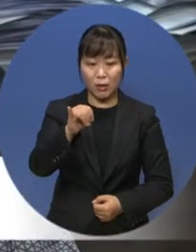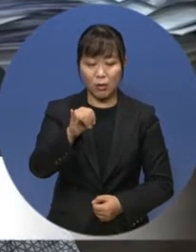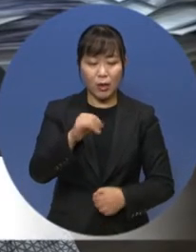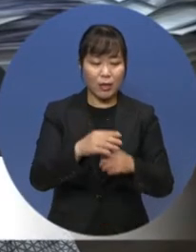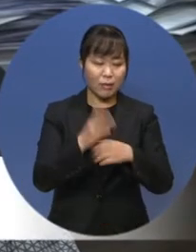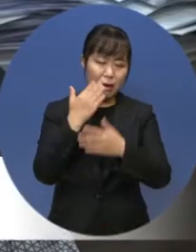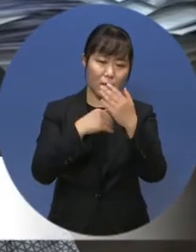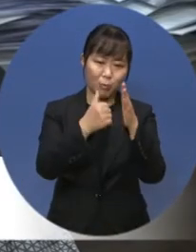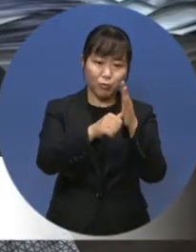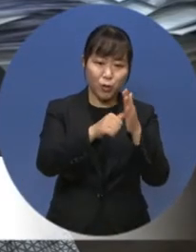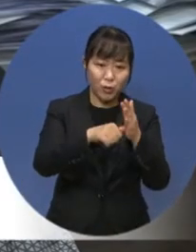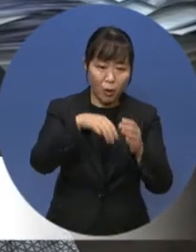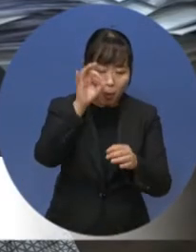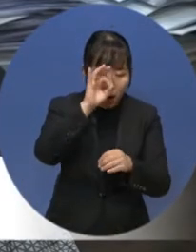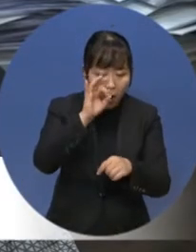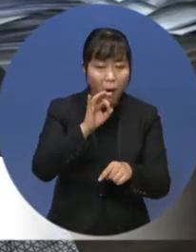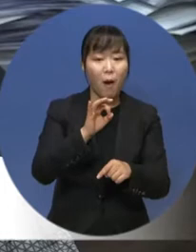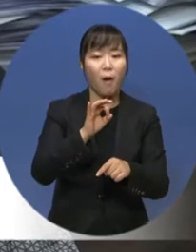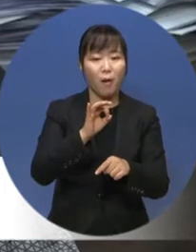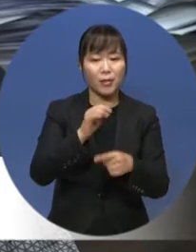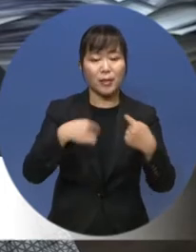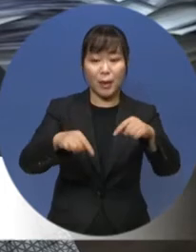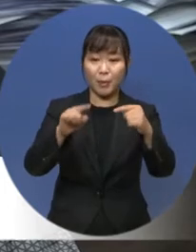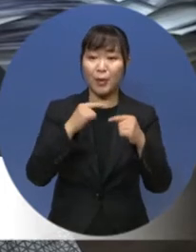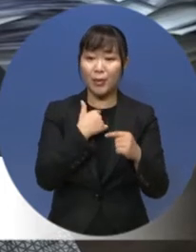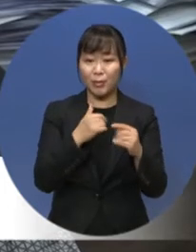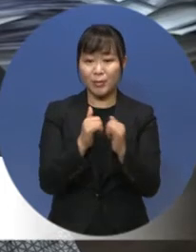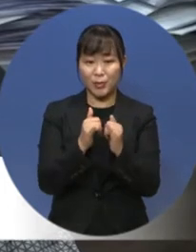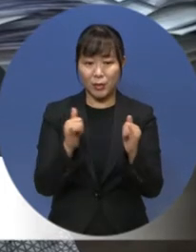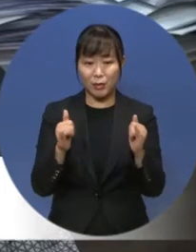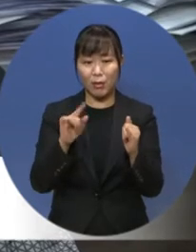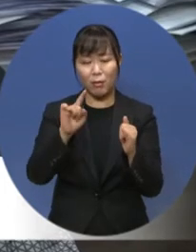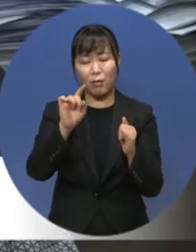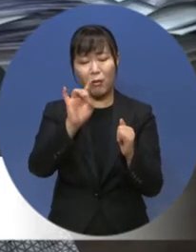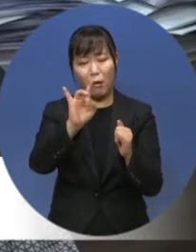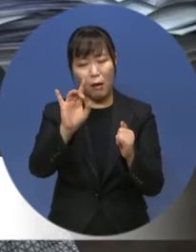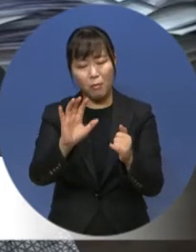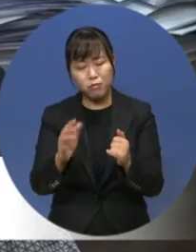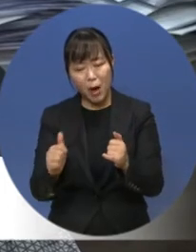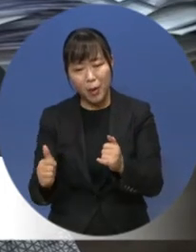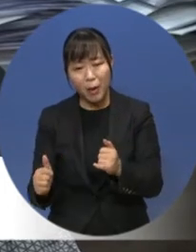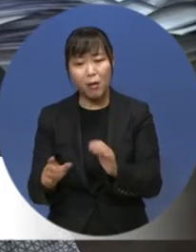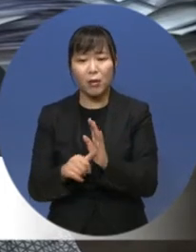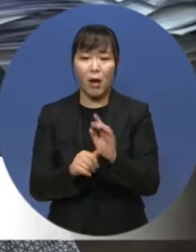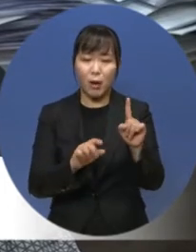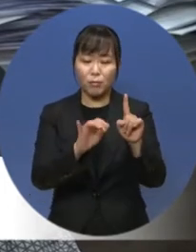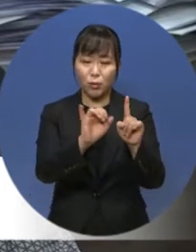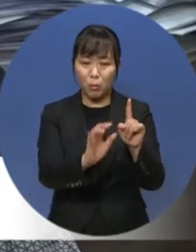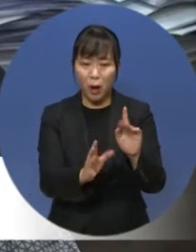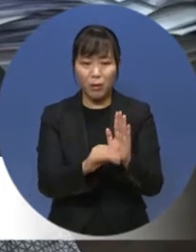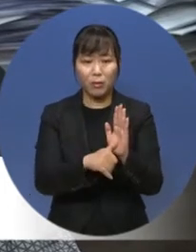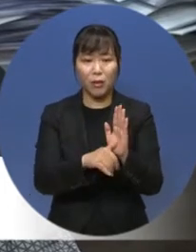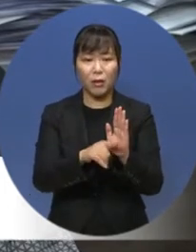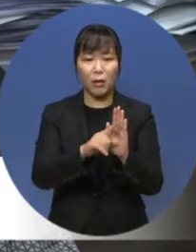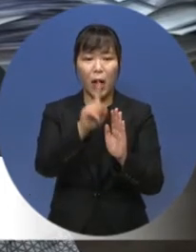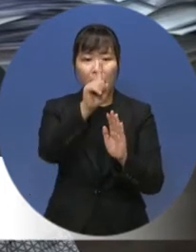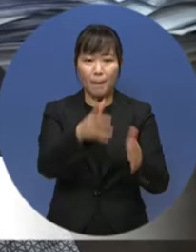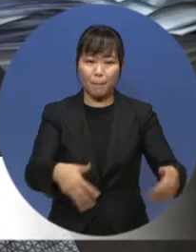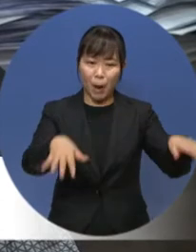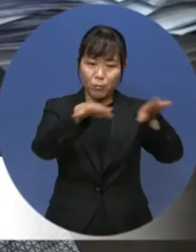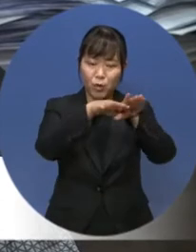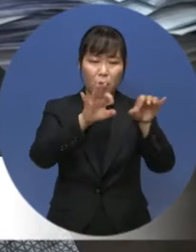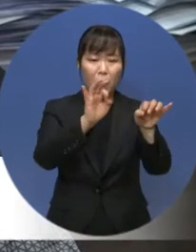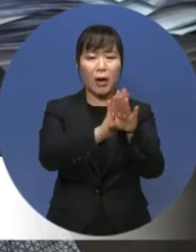여기에 참여했던 주민들께서 한 분 한 분 돌아가시면서 한 분이 돌아가실 때마다 큰 박물관 하나가 없어진다는